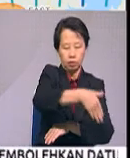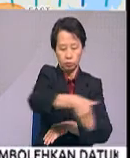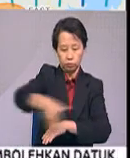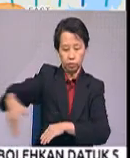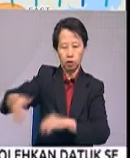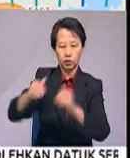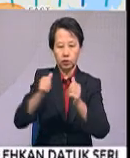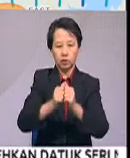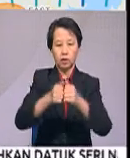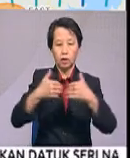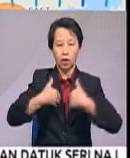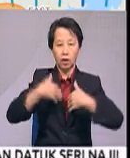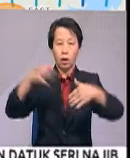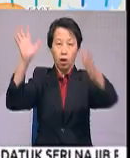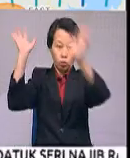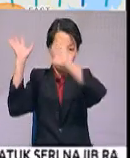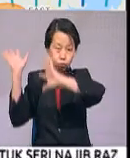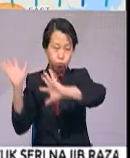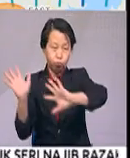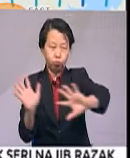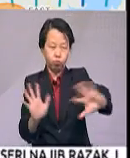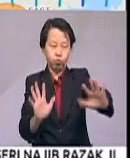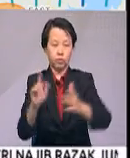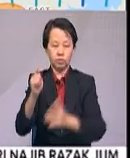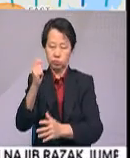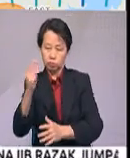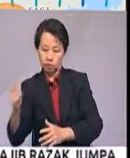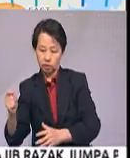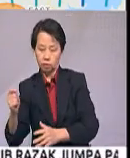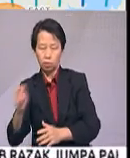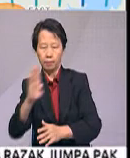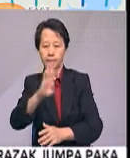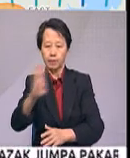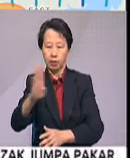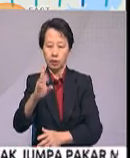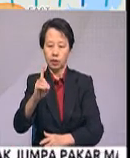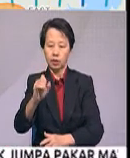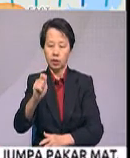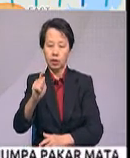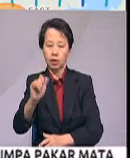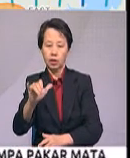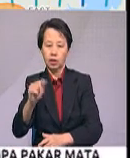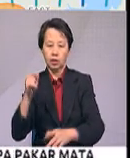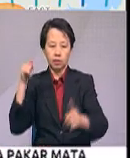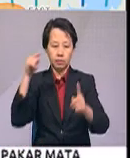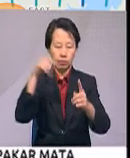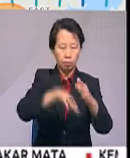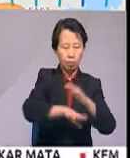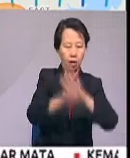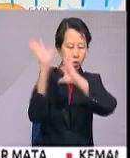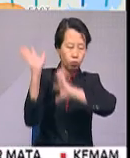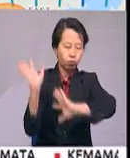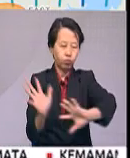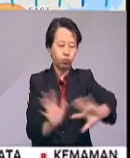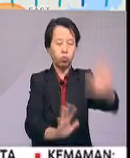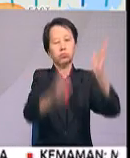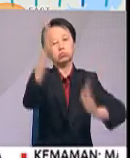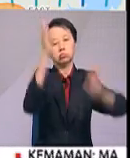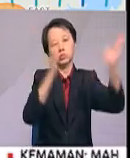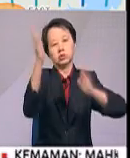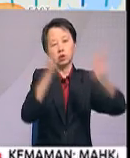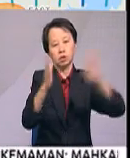dengan kehadiran angin lazim dari arah tenggara dan juga barat daya memasuki kerantau negara kita serta